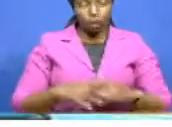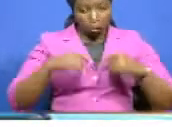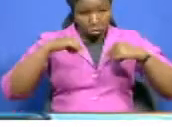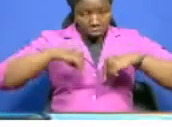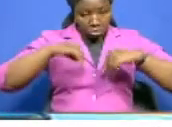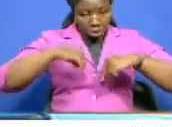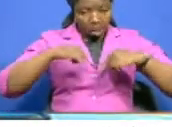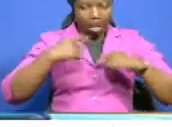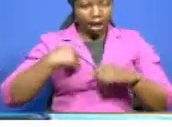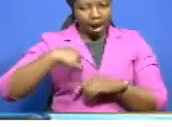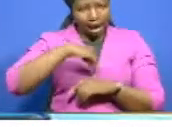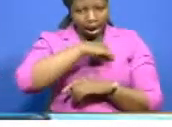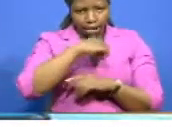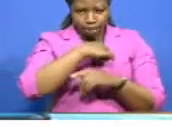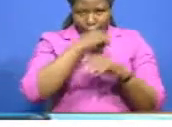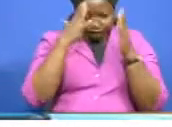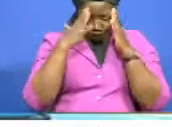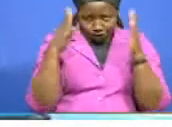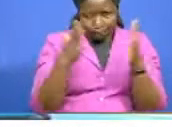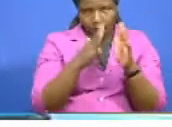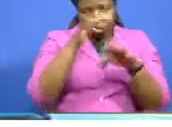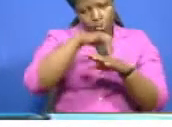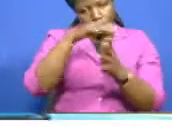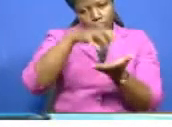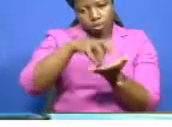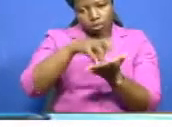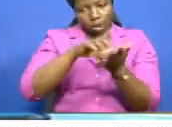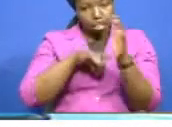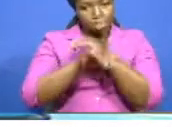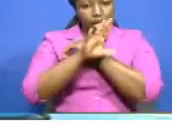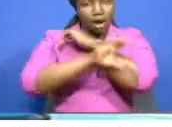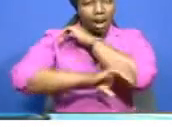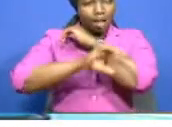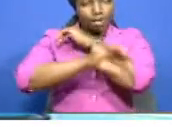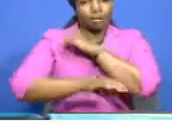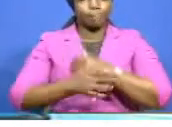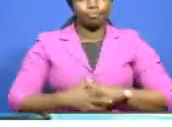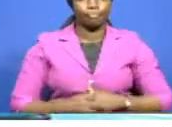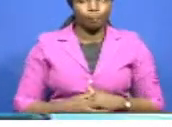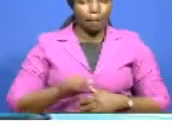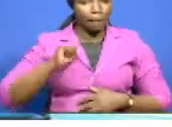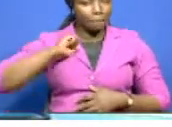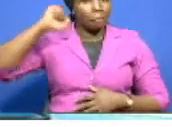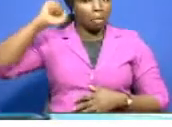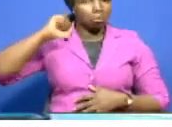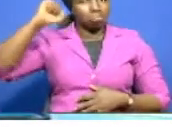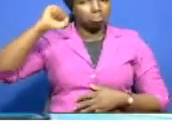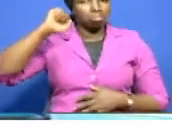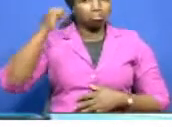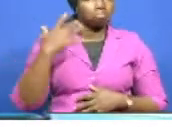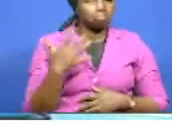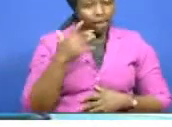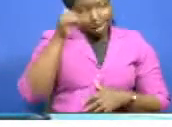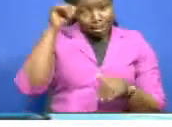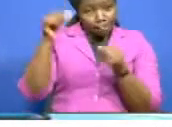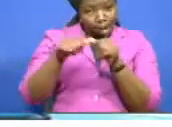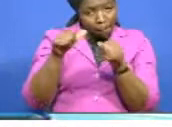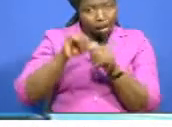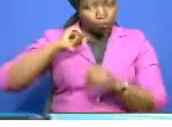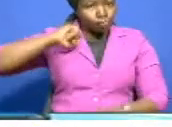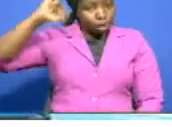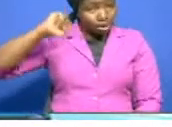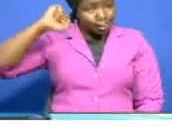kwenye studio tutakuwa tunaangazia tu hali ilivyo humu nchini, mustakabali wa kisiasa. Kumbuka ya kwamba joto la